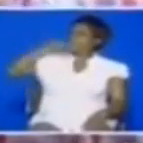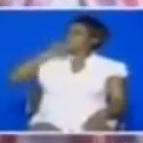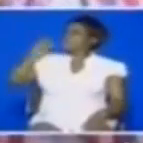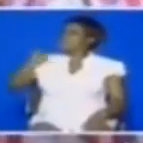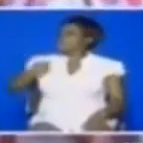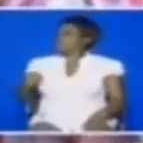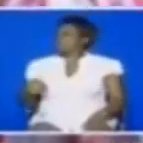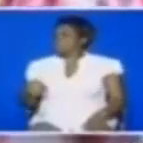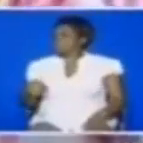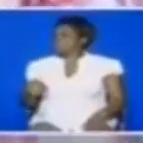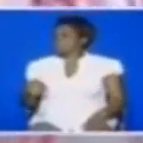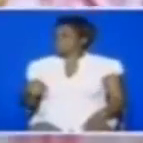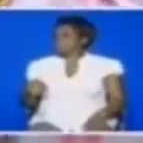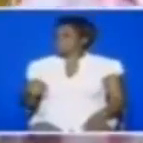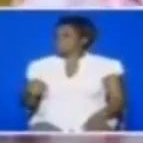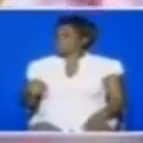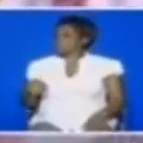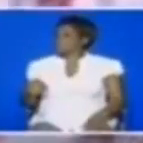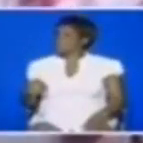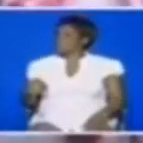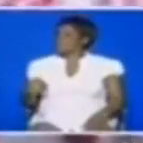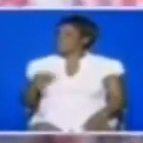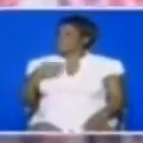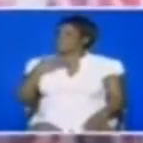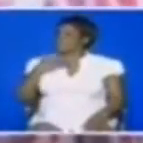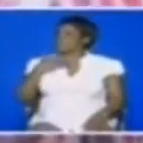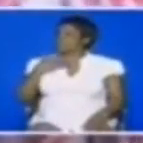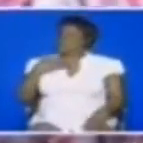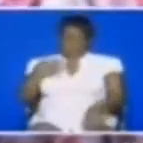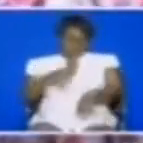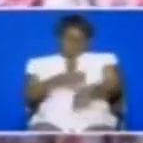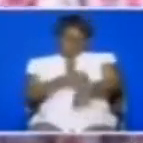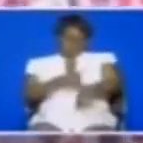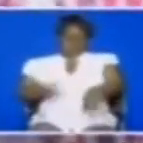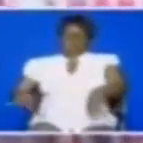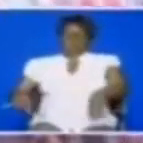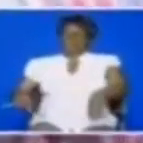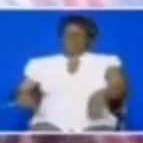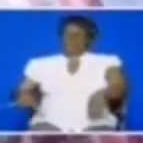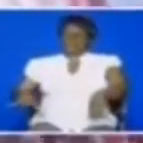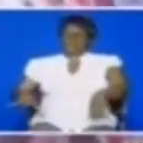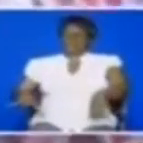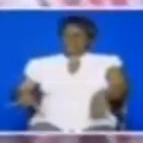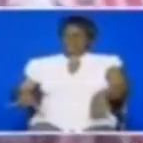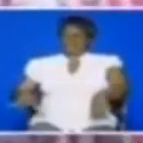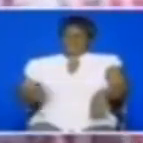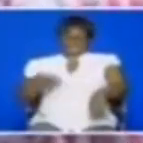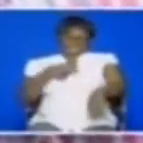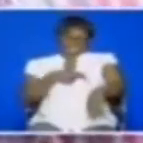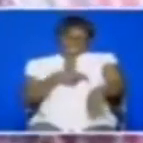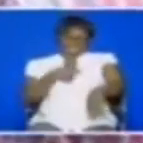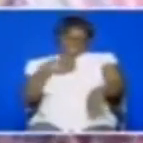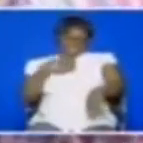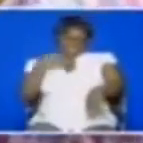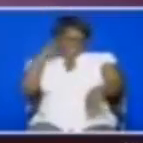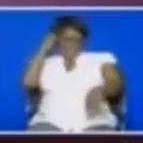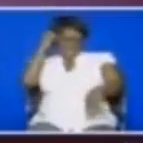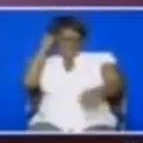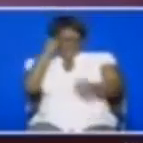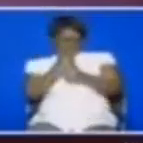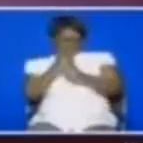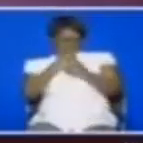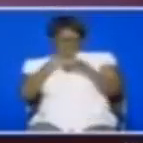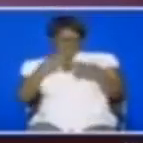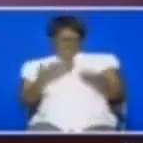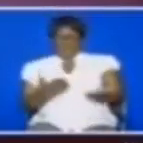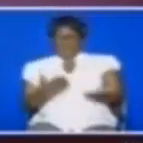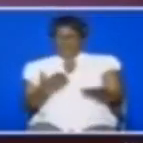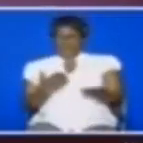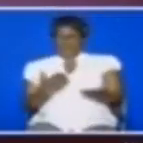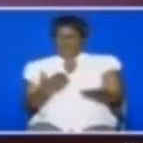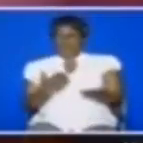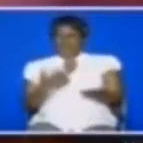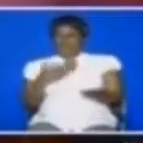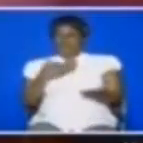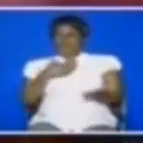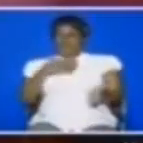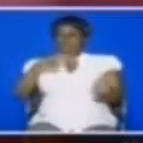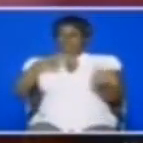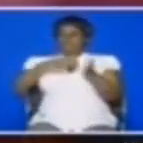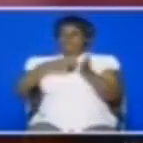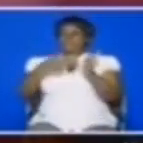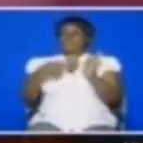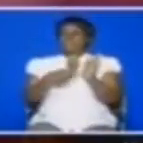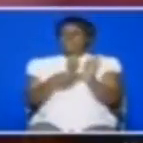umezeeka, sasa utaanza hata kutoa hiyo gozi. Unashindwa, ai saa hii nilifanya kwa nini? No, tattoos have